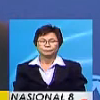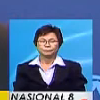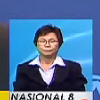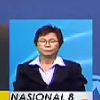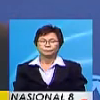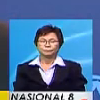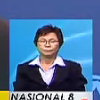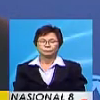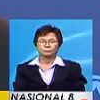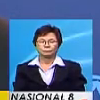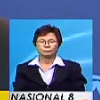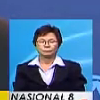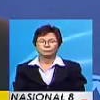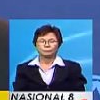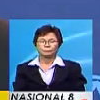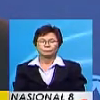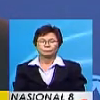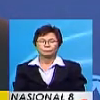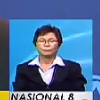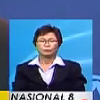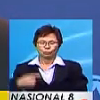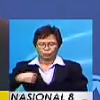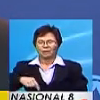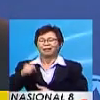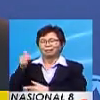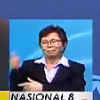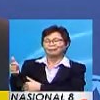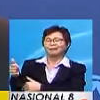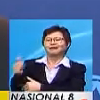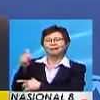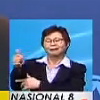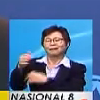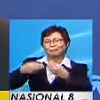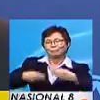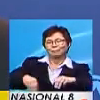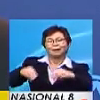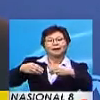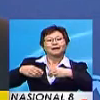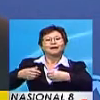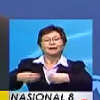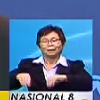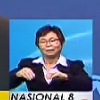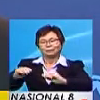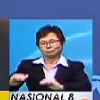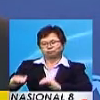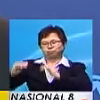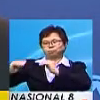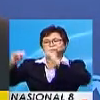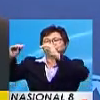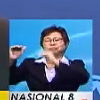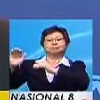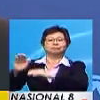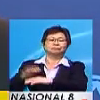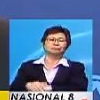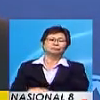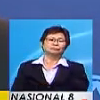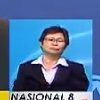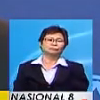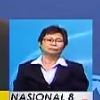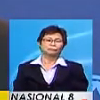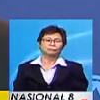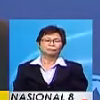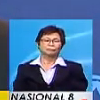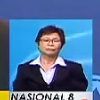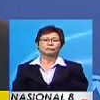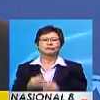exchange mechanism and we will let the market actually dictate the level in terms of the